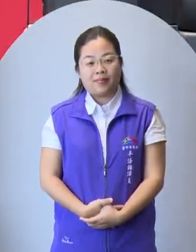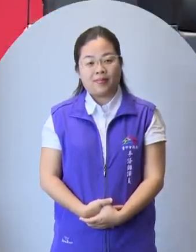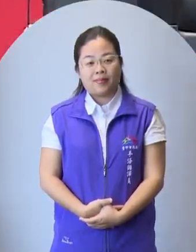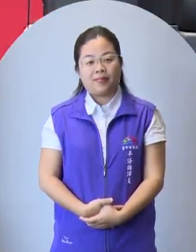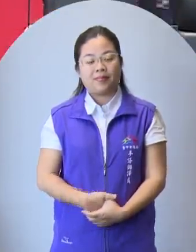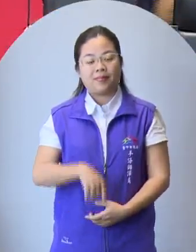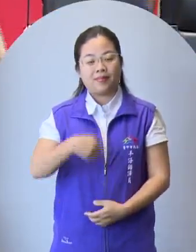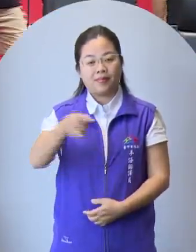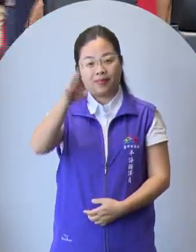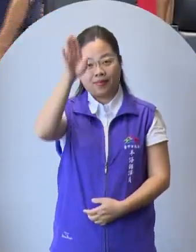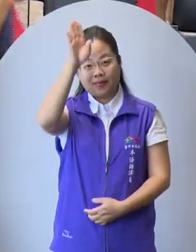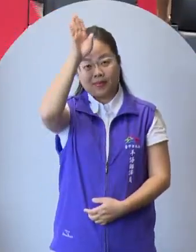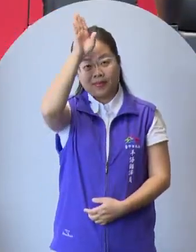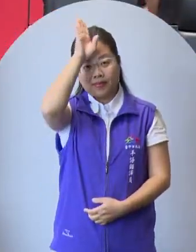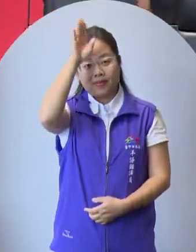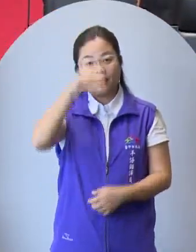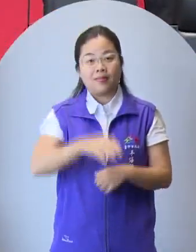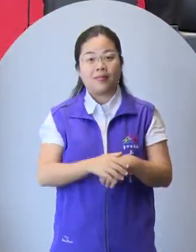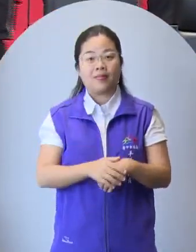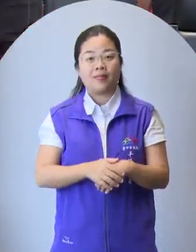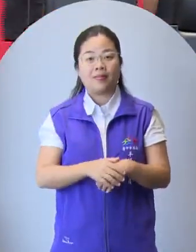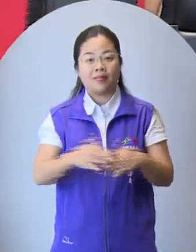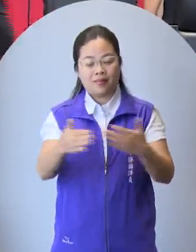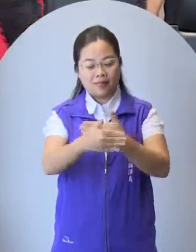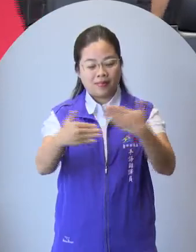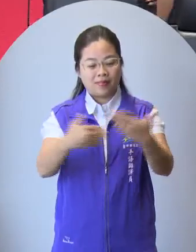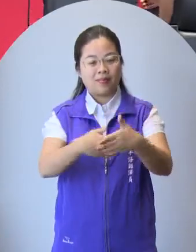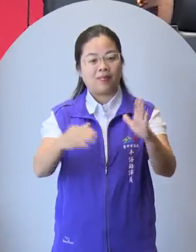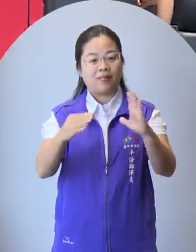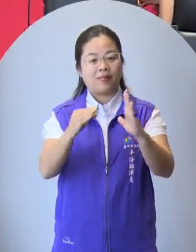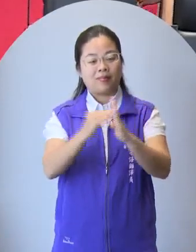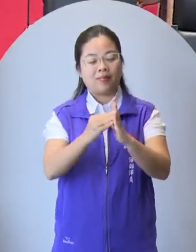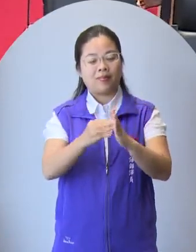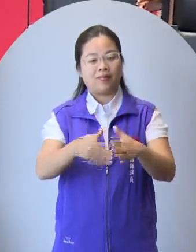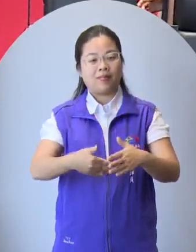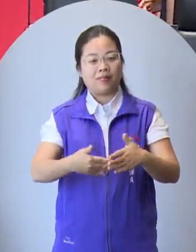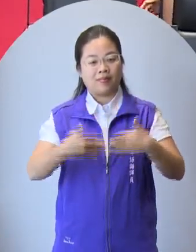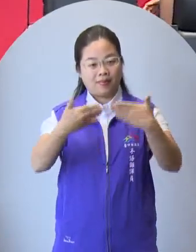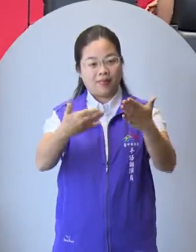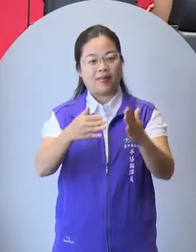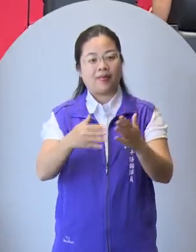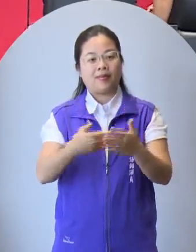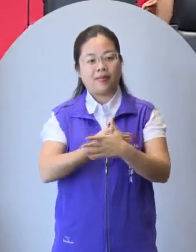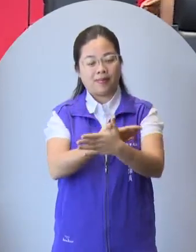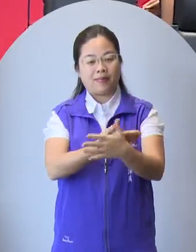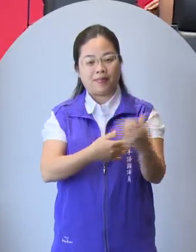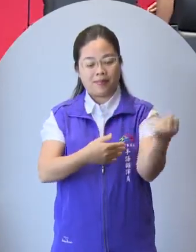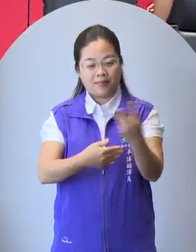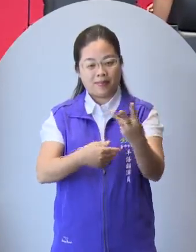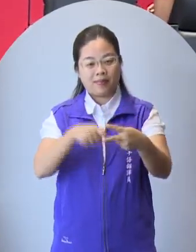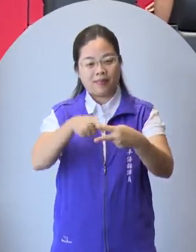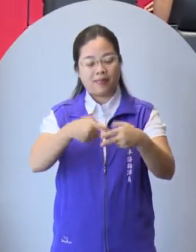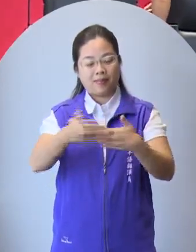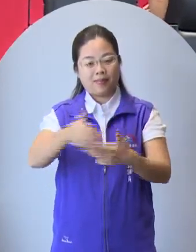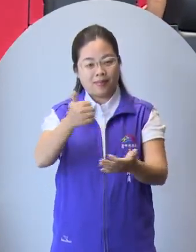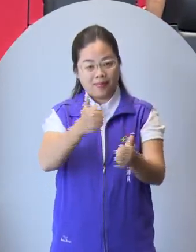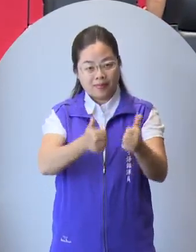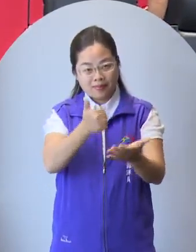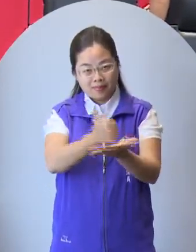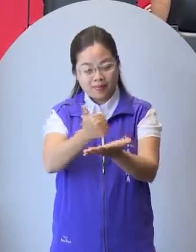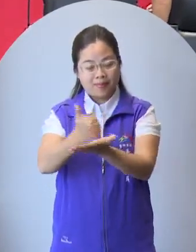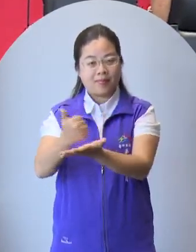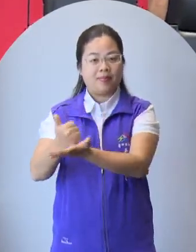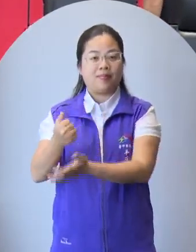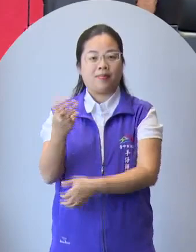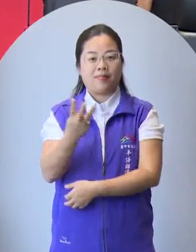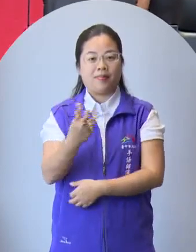接着，请交通局叶局长率同仁上台献奖。交通局3项获奖工程分别是大理东龙